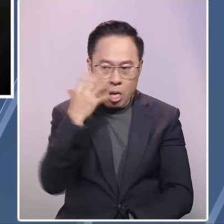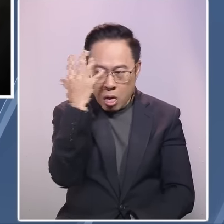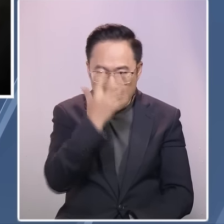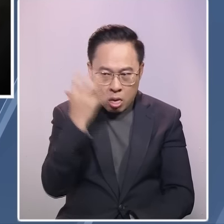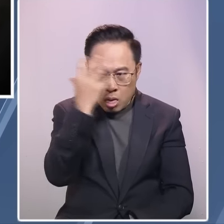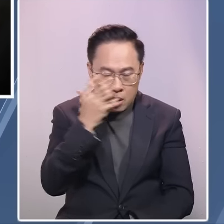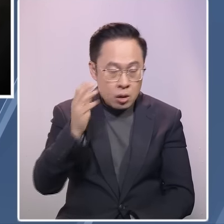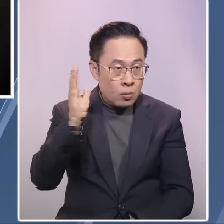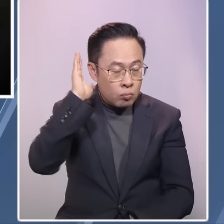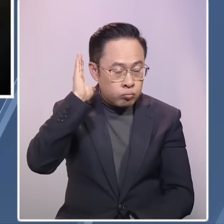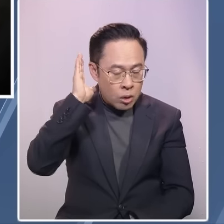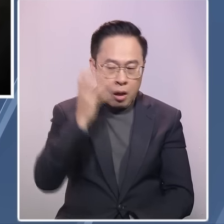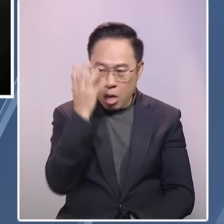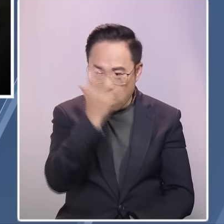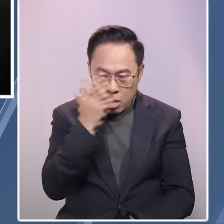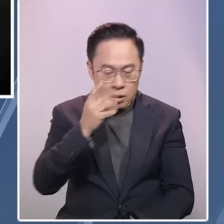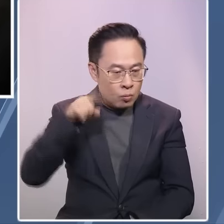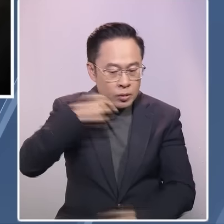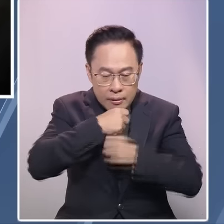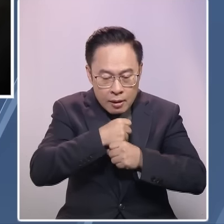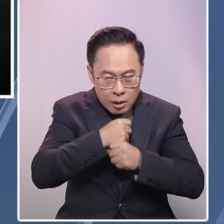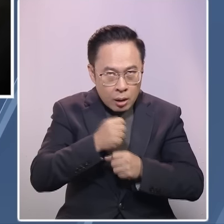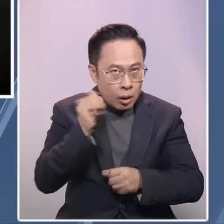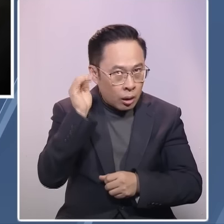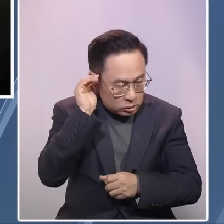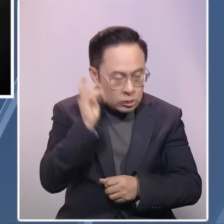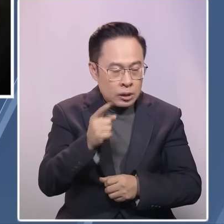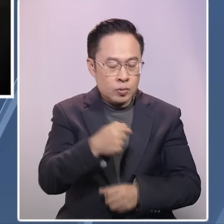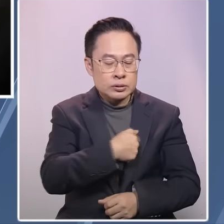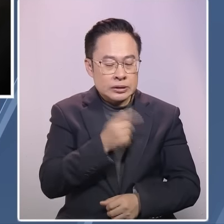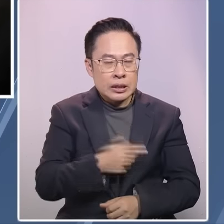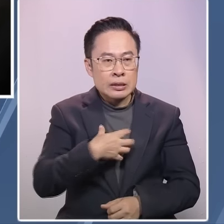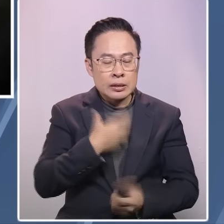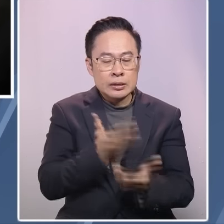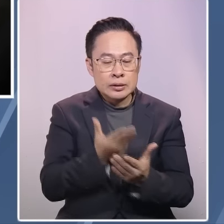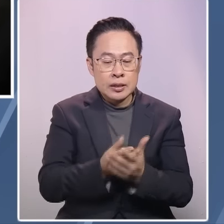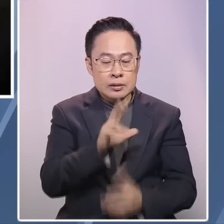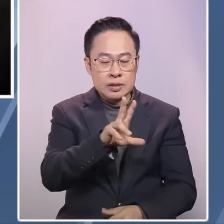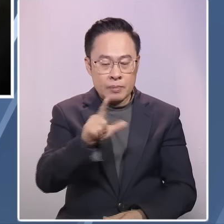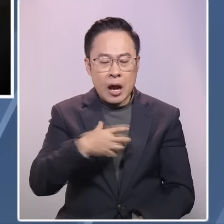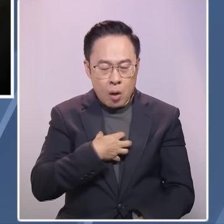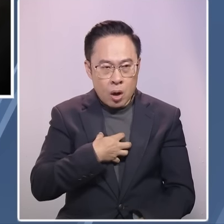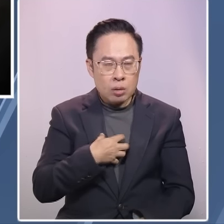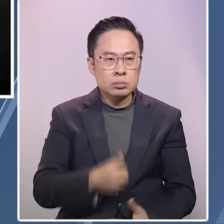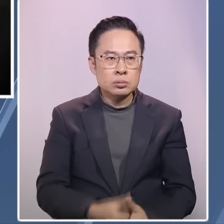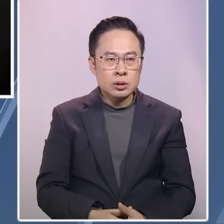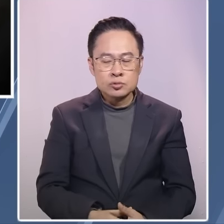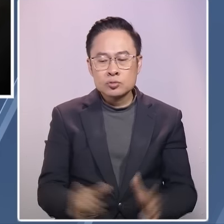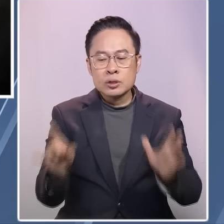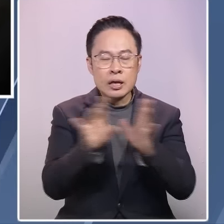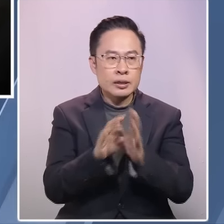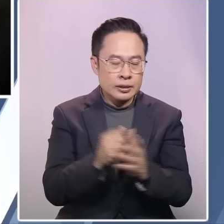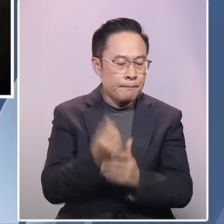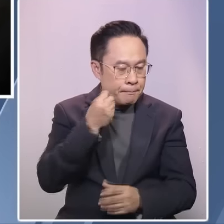ผล8,ก็ในใจลึกๆอ่ะก็อยากจะได้เงินส่วนแบ่ง 3ล้านบาทเหมือนกันก็เลยตัดสินใจมาที่บ้าน